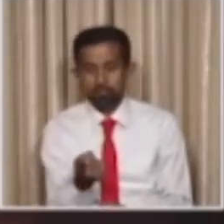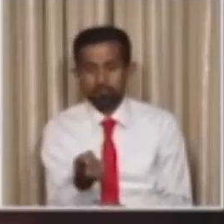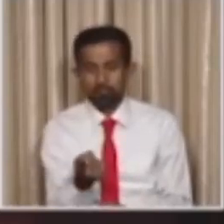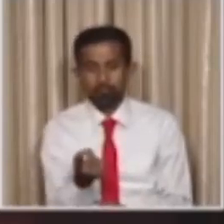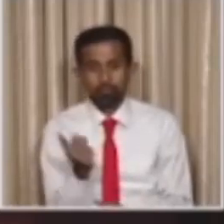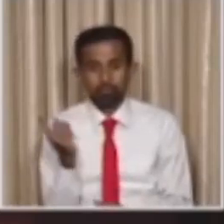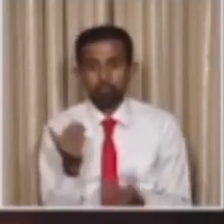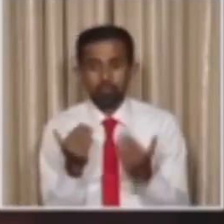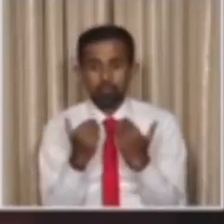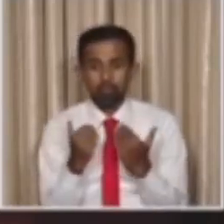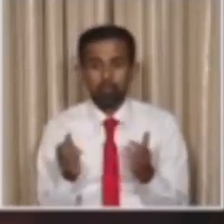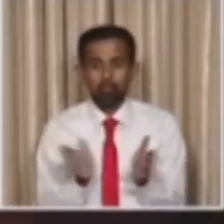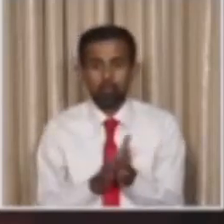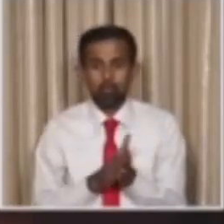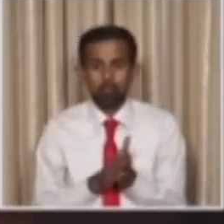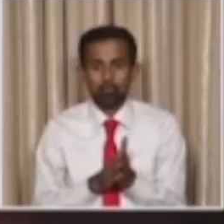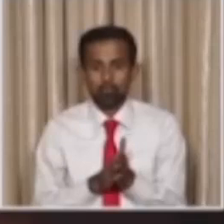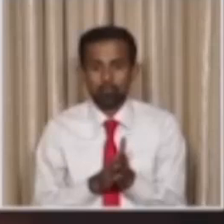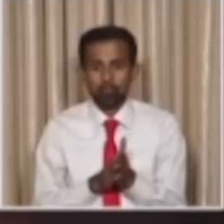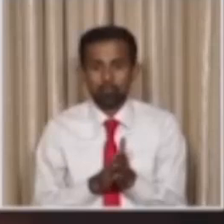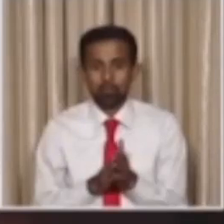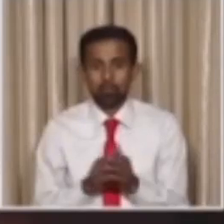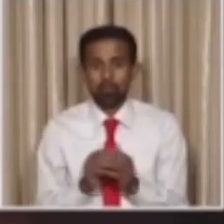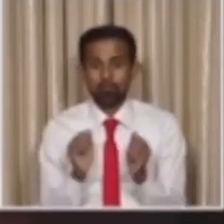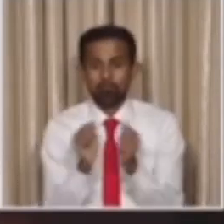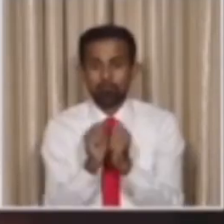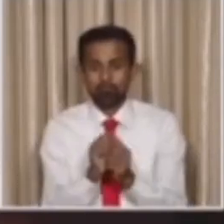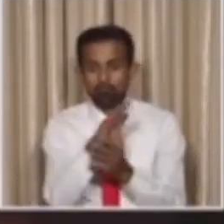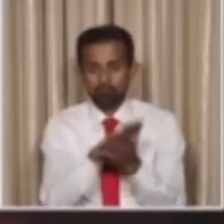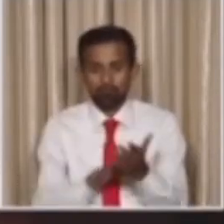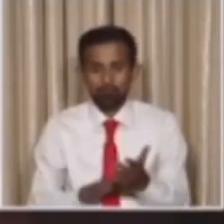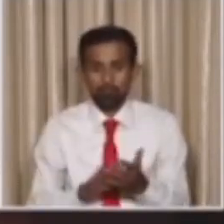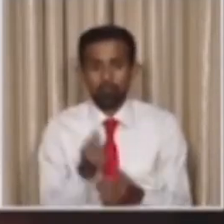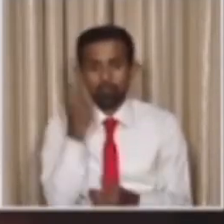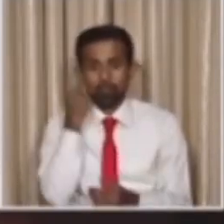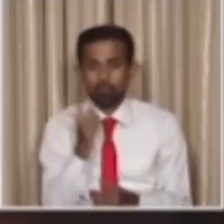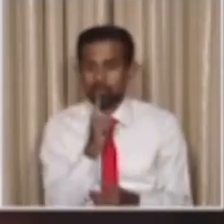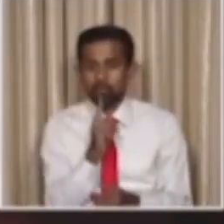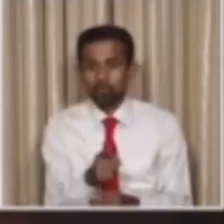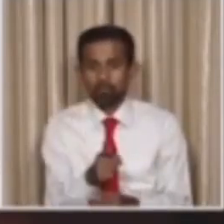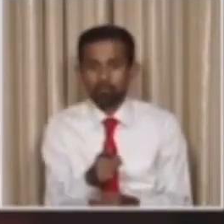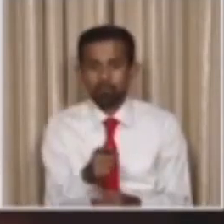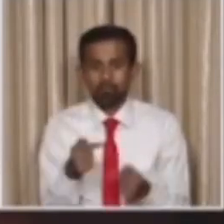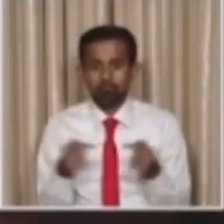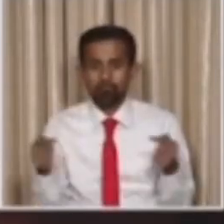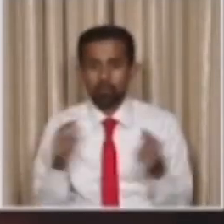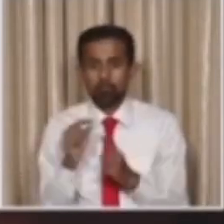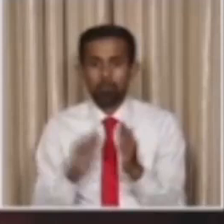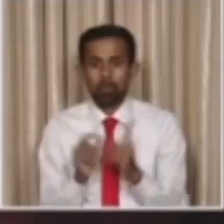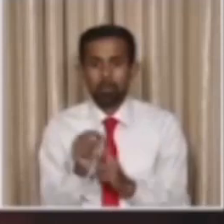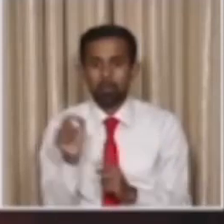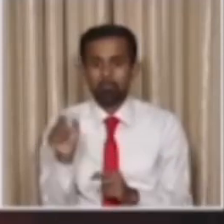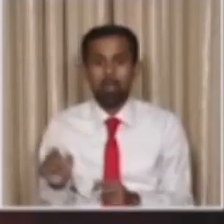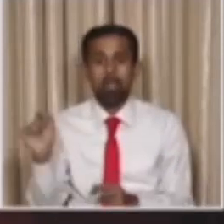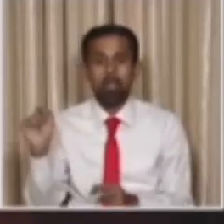ඒ උපදේශක කාරක සභාවේ කාර්ය සටහන් එසේ යෝජනා කරපු විපක්ෂයේ මන්ත්‍රීවරු කවුරුන්ද